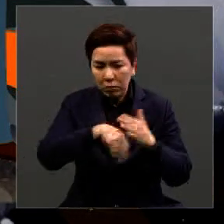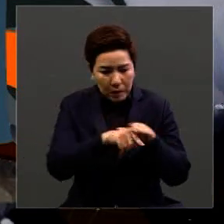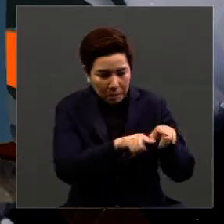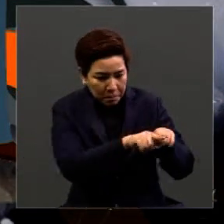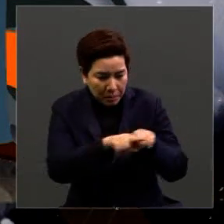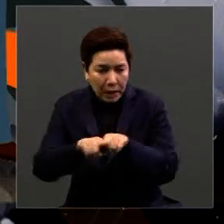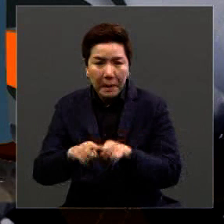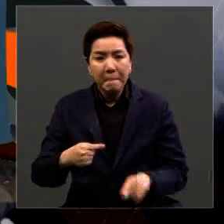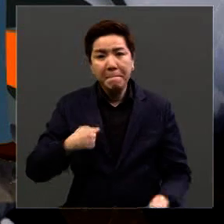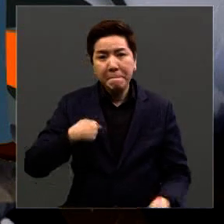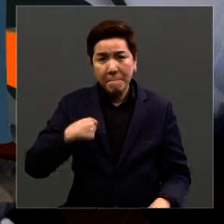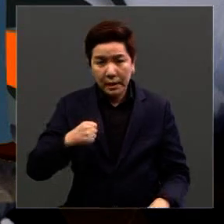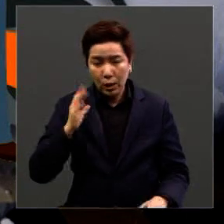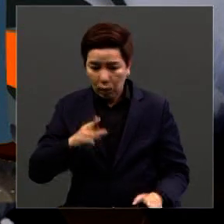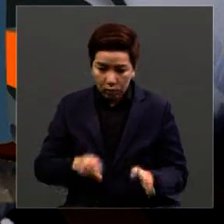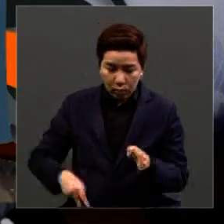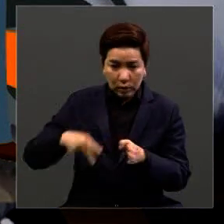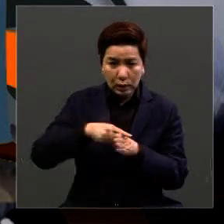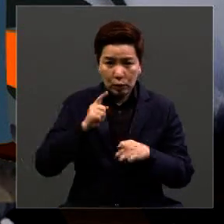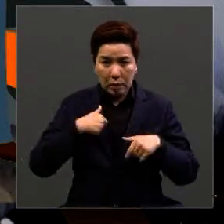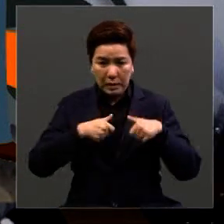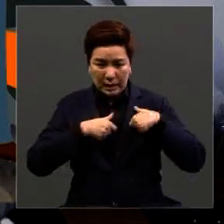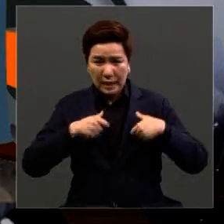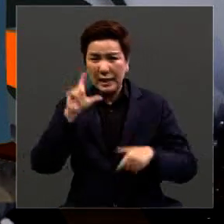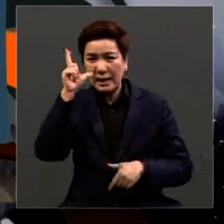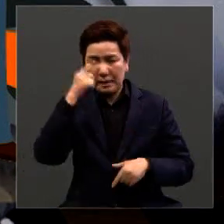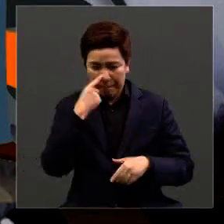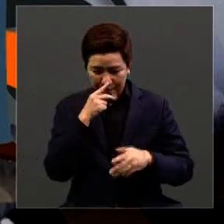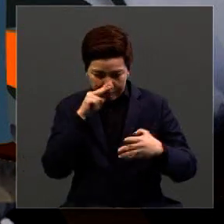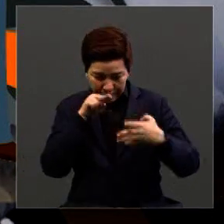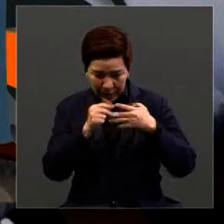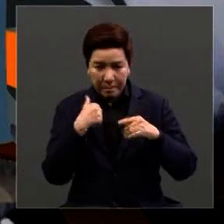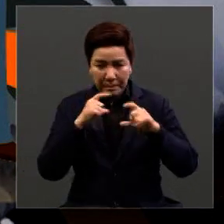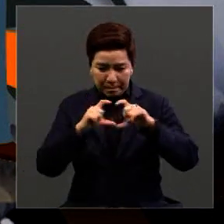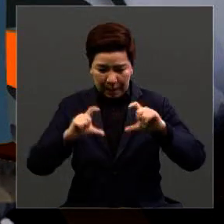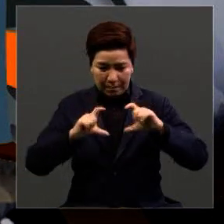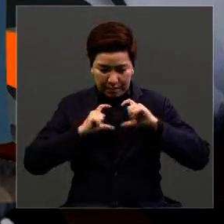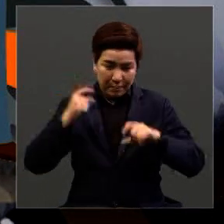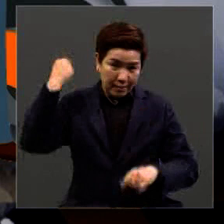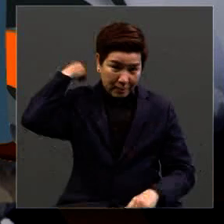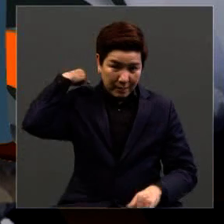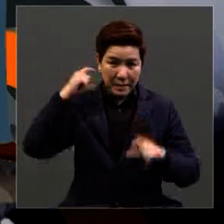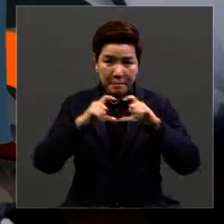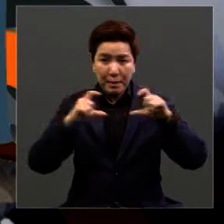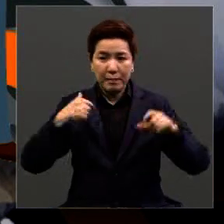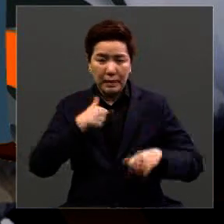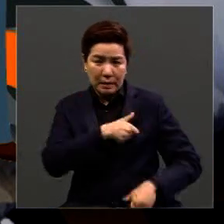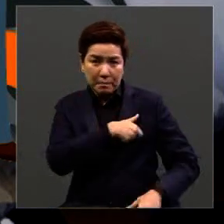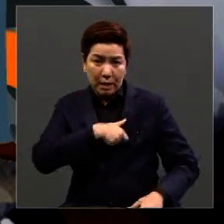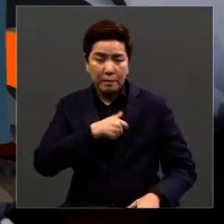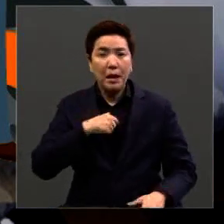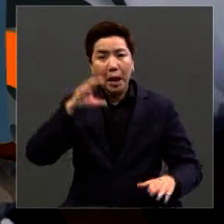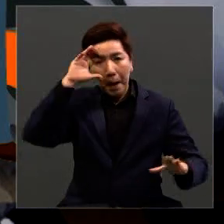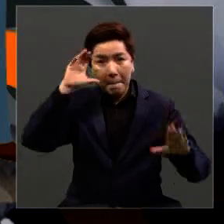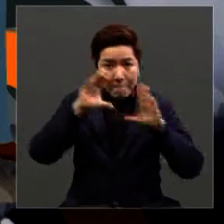ความมั่นใจให้กับผู้โดยสารตัวเสื้อต้องติดแถบสะท้อนแสงติดบัตรประจำตัวเสื้อวินจักรยานยนต์สาธารณะแสดงรู